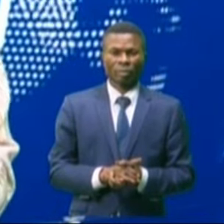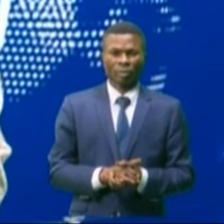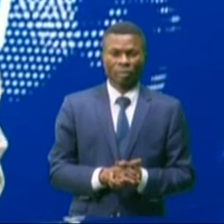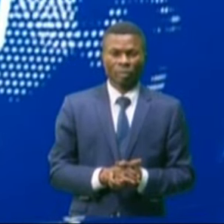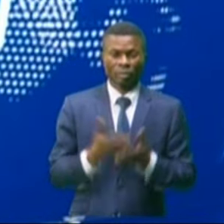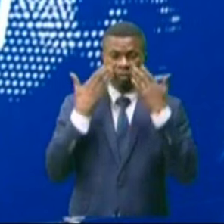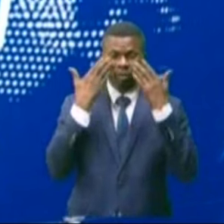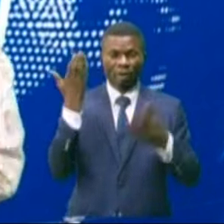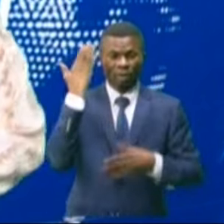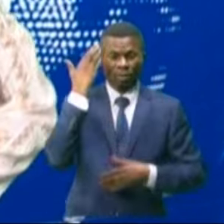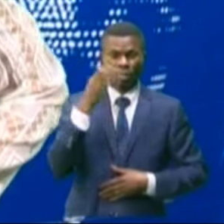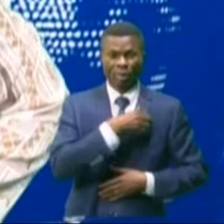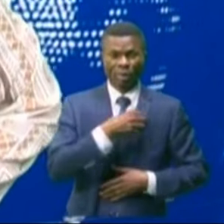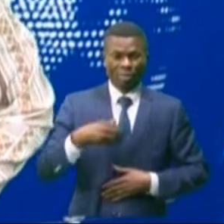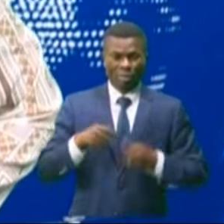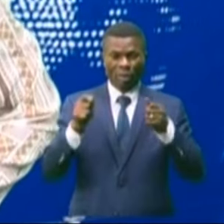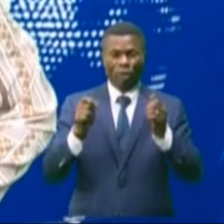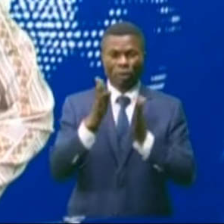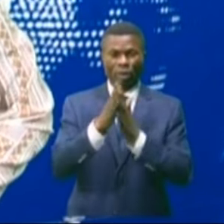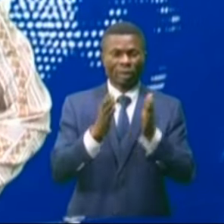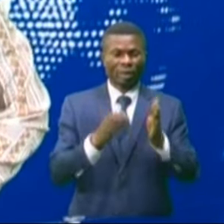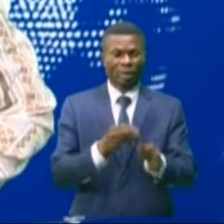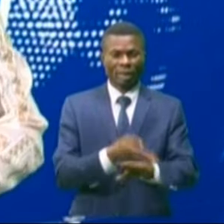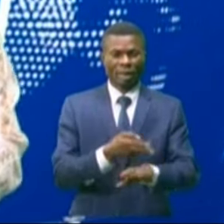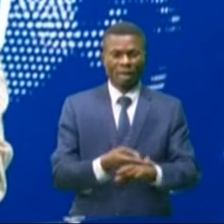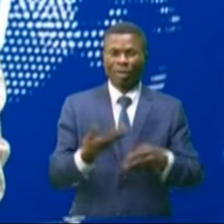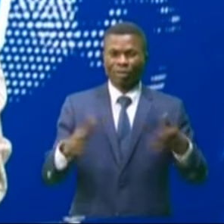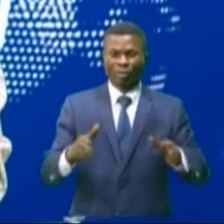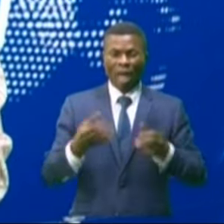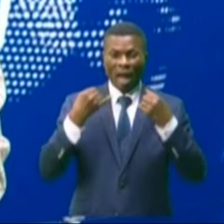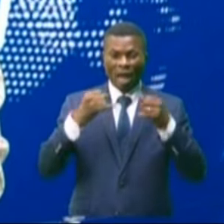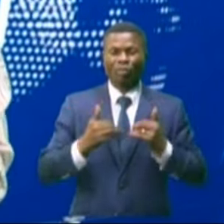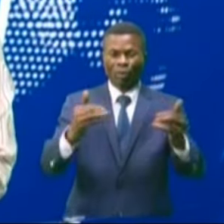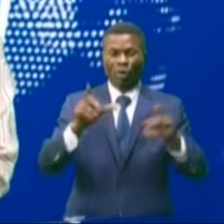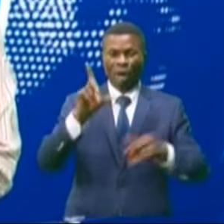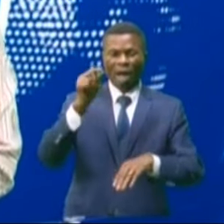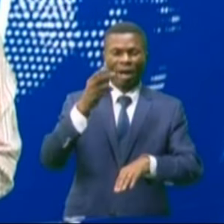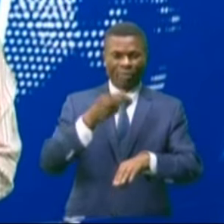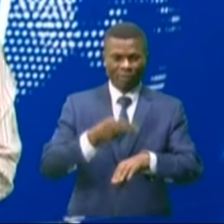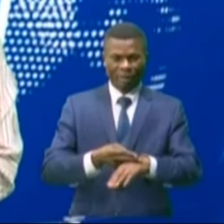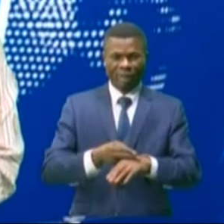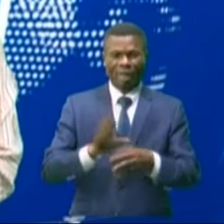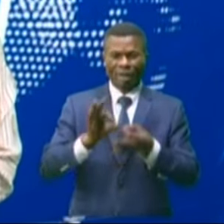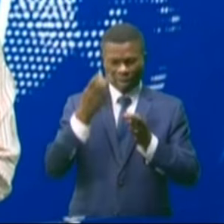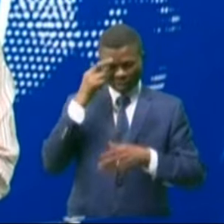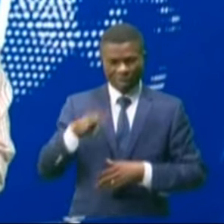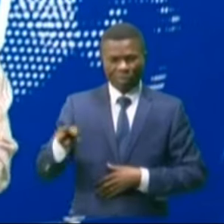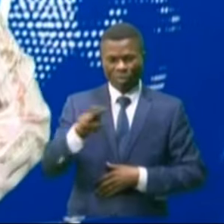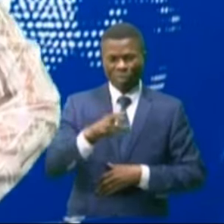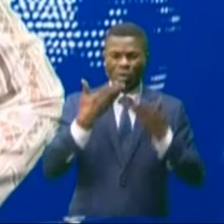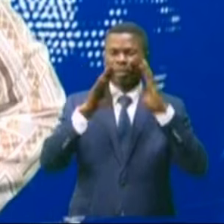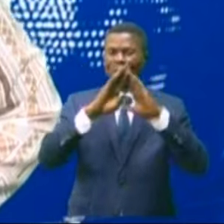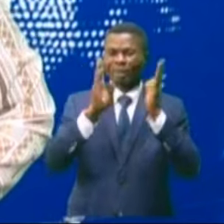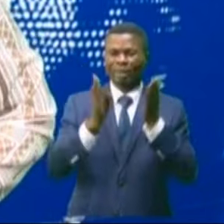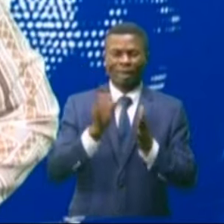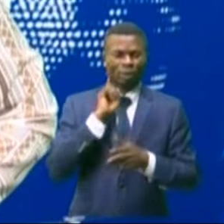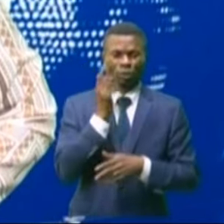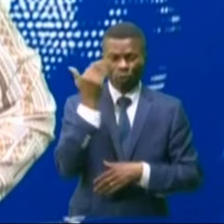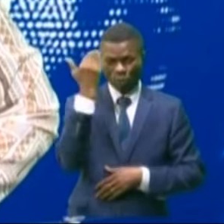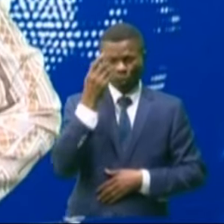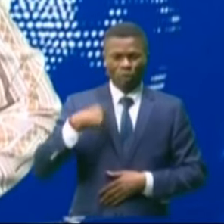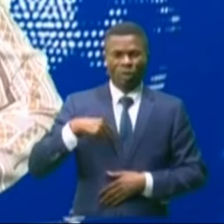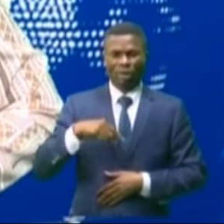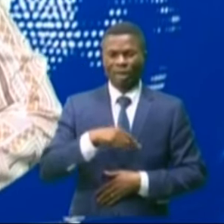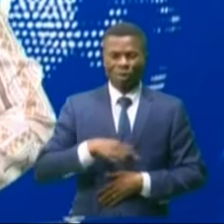Voilà, madame, messieurs, c'en est fini pour 19h, mais l'actualité reste en continu sur nos antennes. Merci à vous de l'avoir suivi de